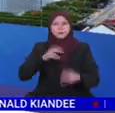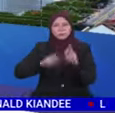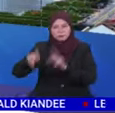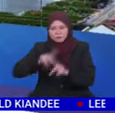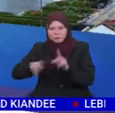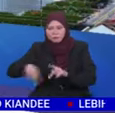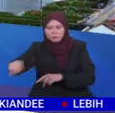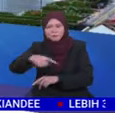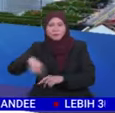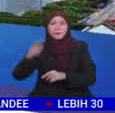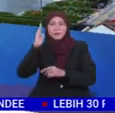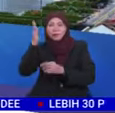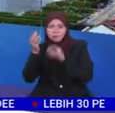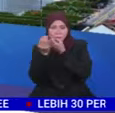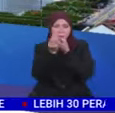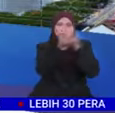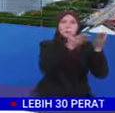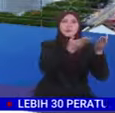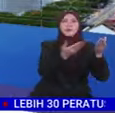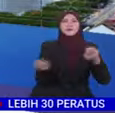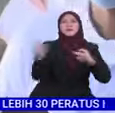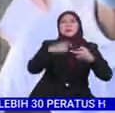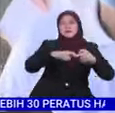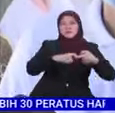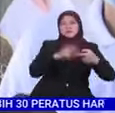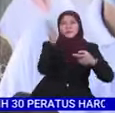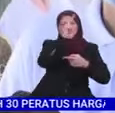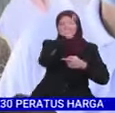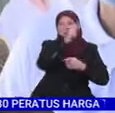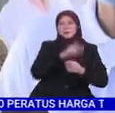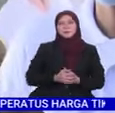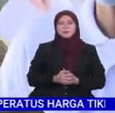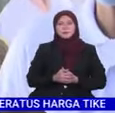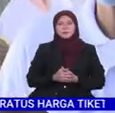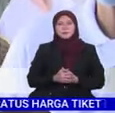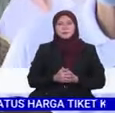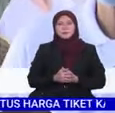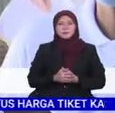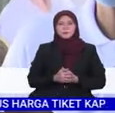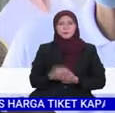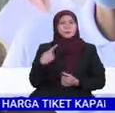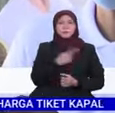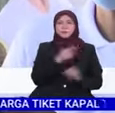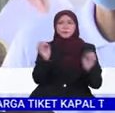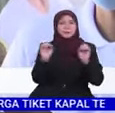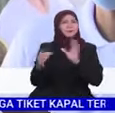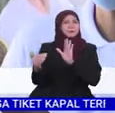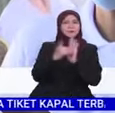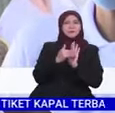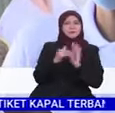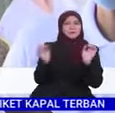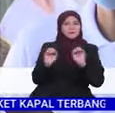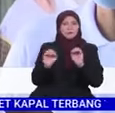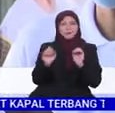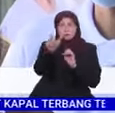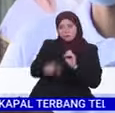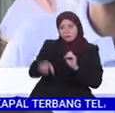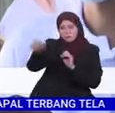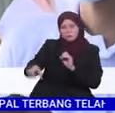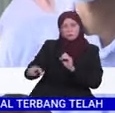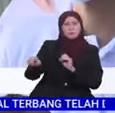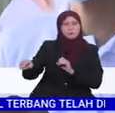menyalurkan kepada kementerian berkaitan City tidak menghalangi kita tidak menghalang sesiapa